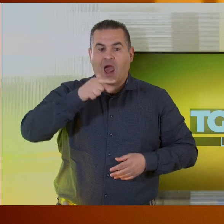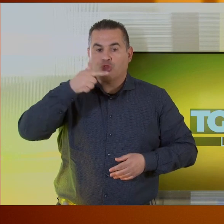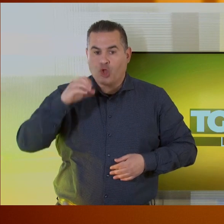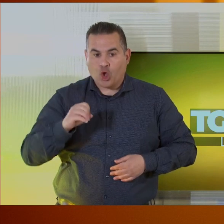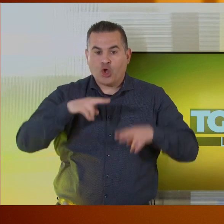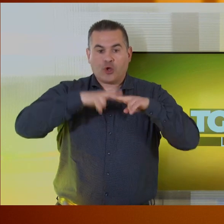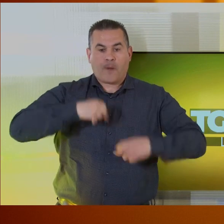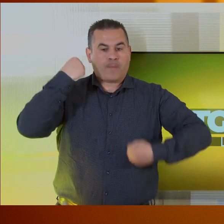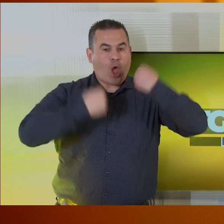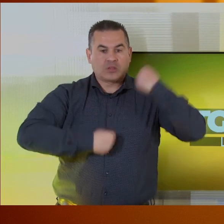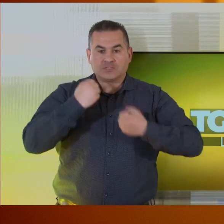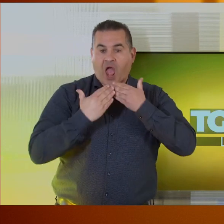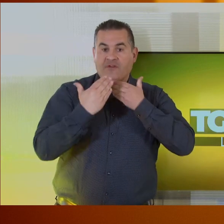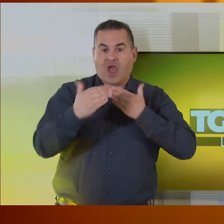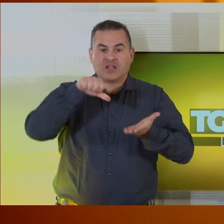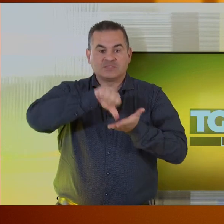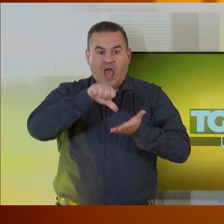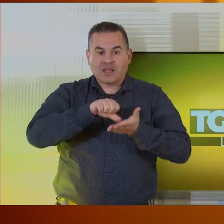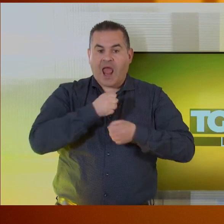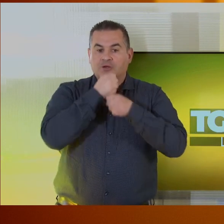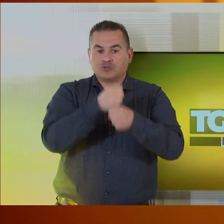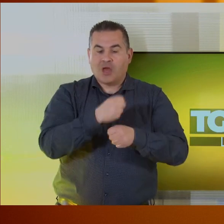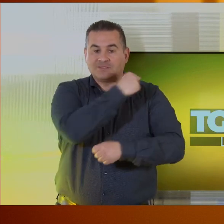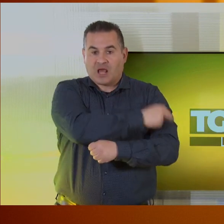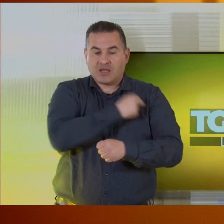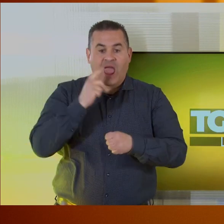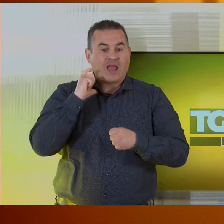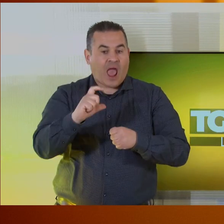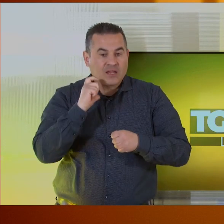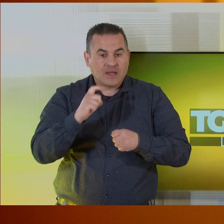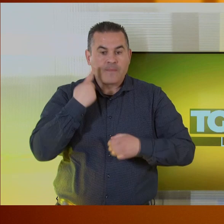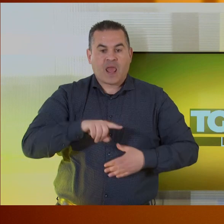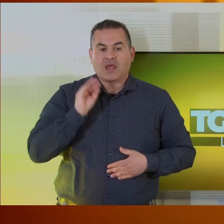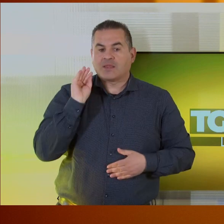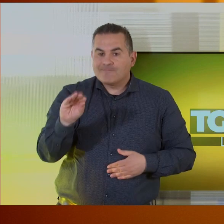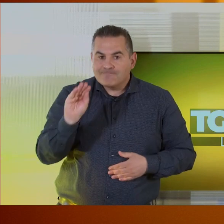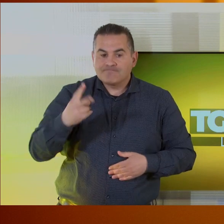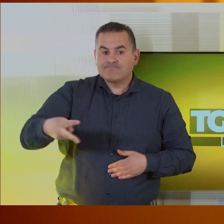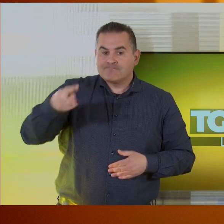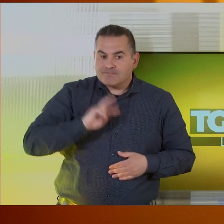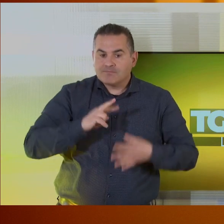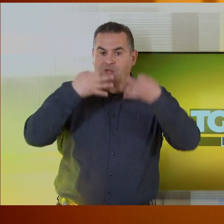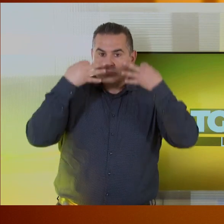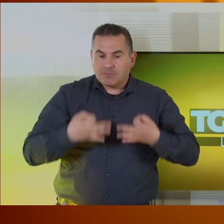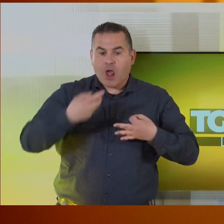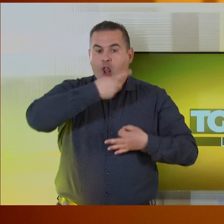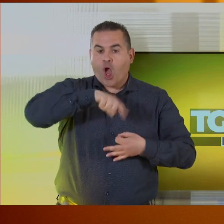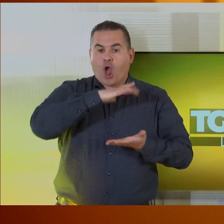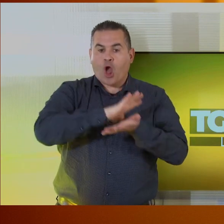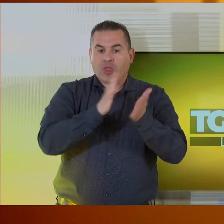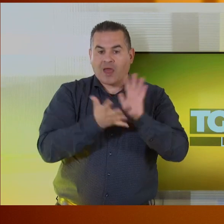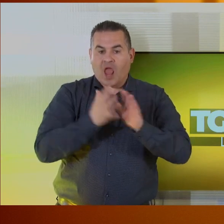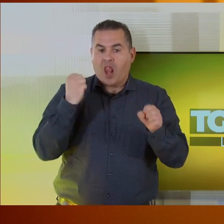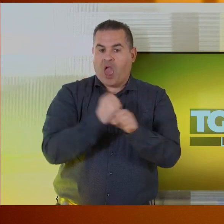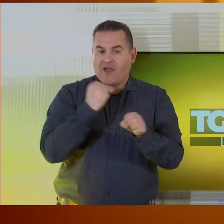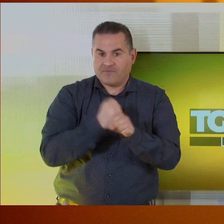a Cagliari per chiedere risposte certe sulla stabilizzazione dei loro contratti di lavoro. Questa mattina la decisione di bloccare, armati striscioni